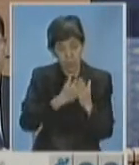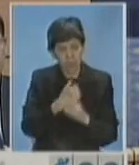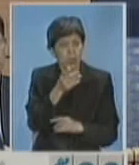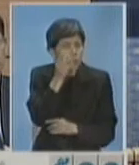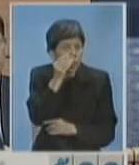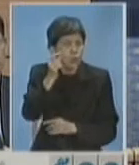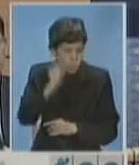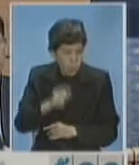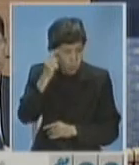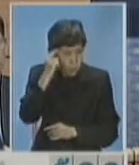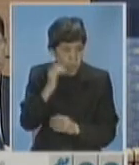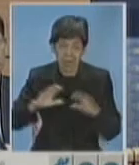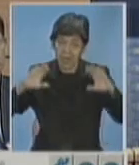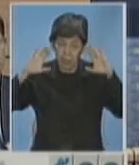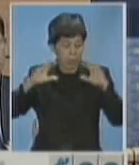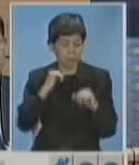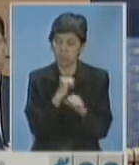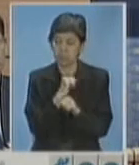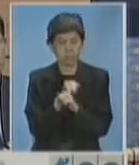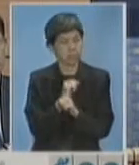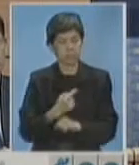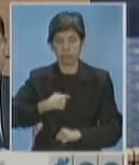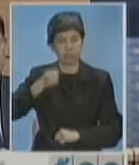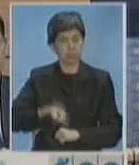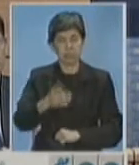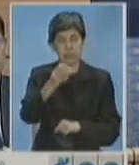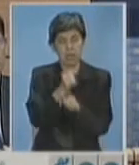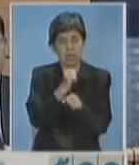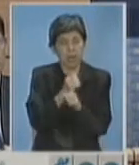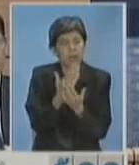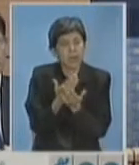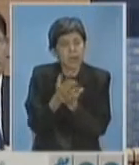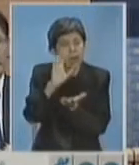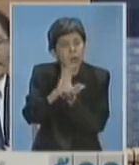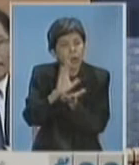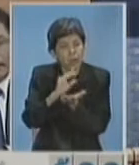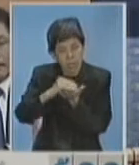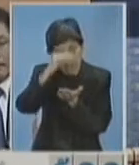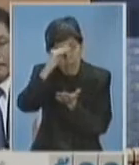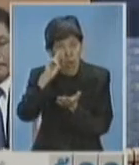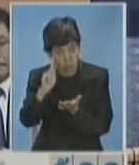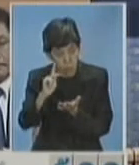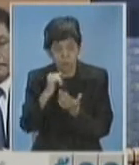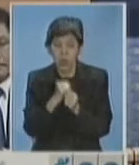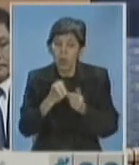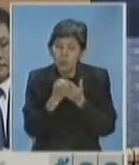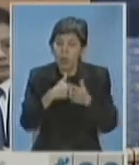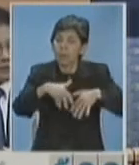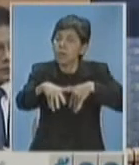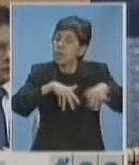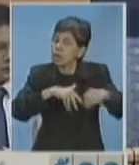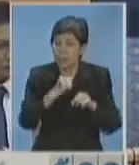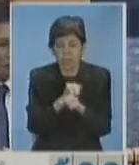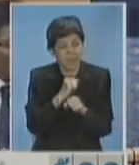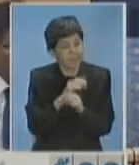รรับทราบว่ารัฐบาลไม่ได้ให้ความจริงใจในการจัดเงินกองทุนกู้ยืมเพื่อการศึกษาให้กับลูกหลานของพี่น้องอย่